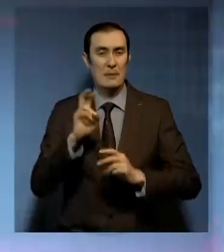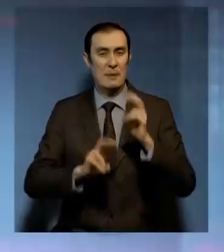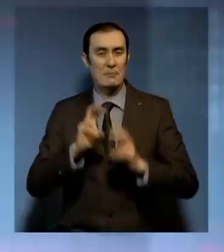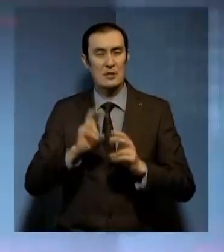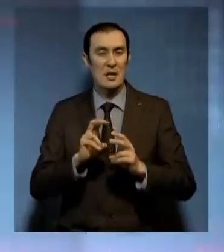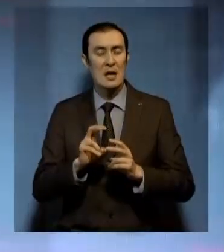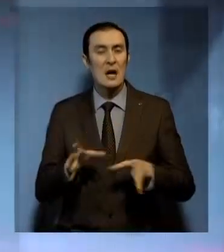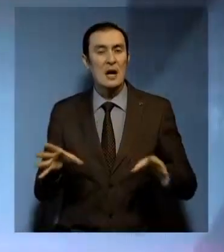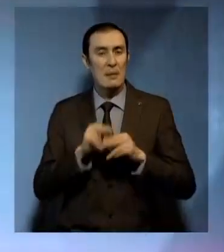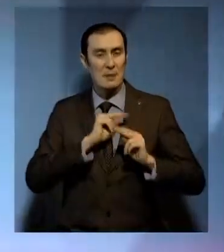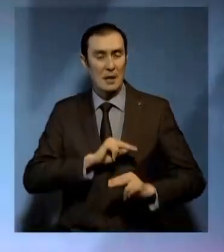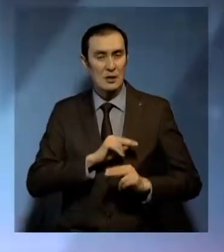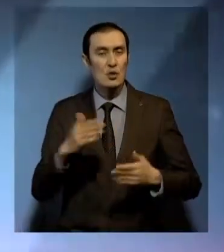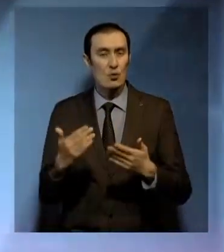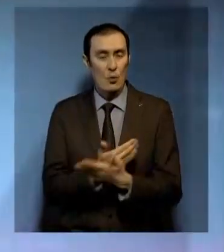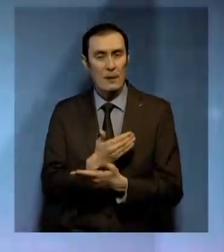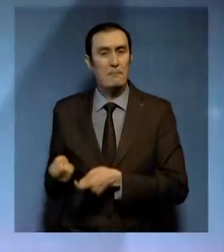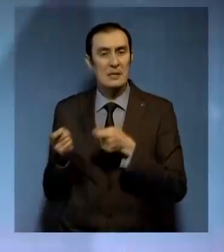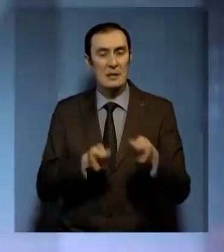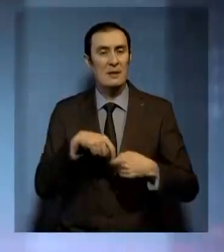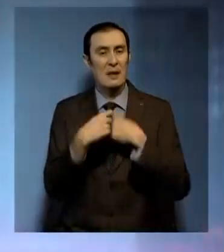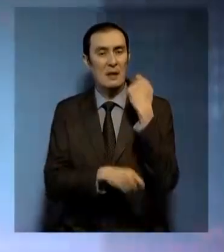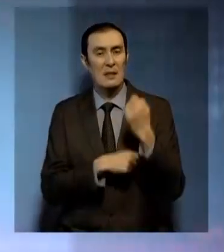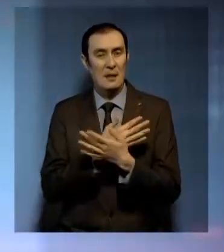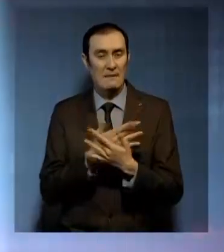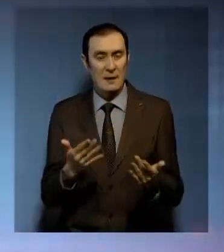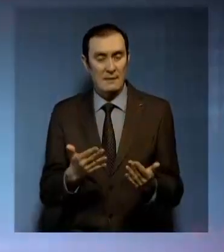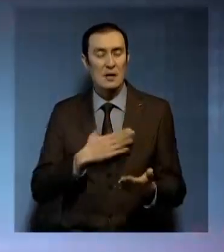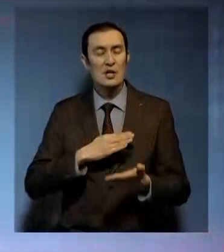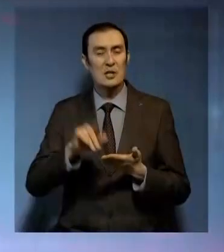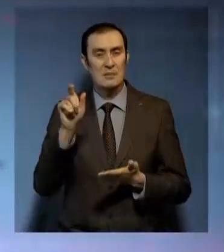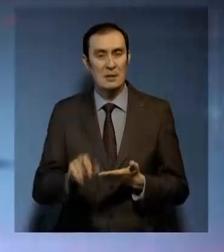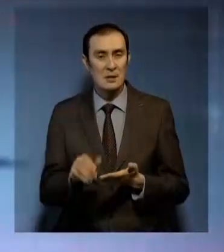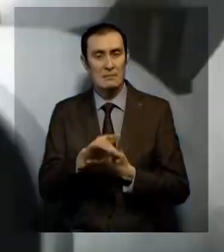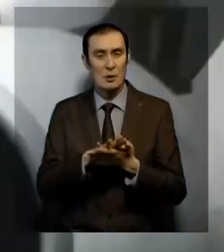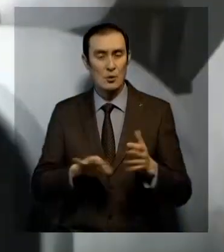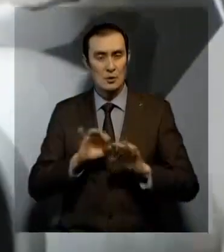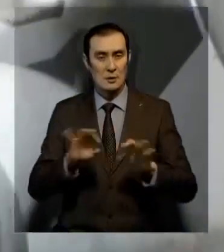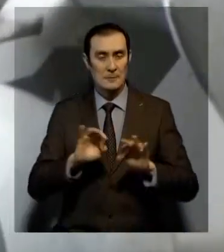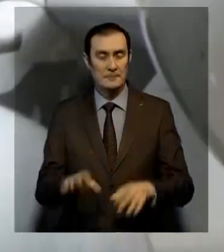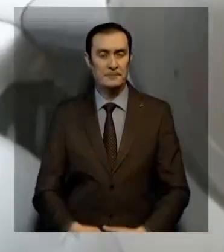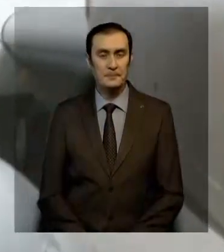углубление промышленной кооперации и новые поставки товаров. Динара Жанбатырова продолжит.